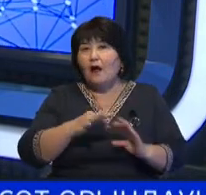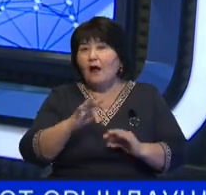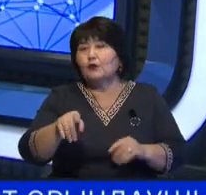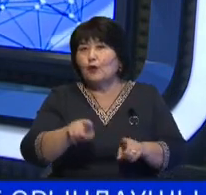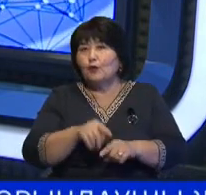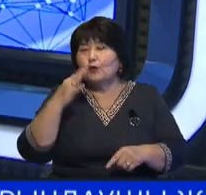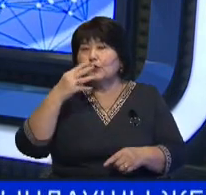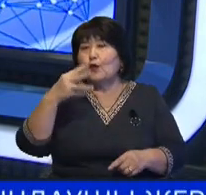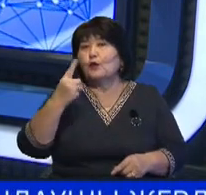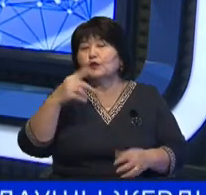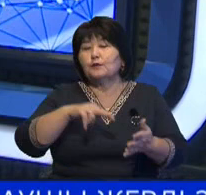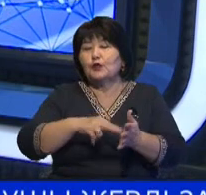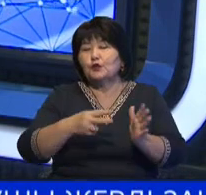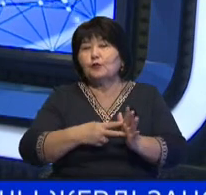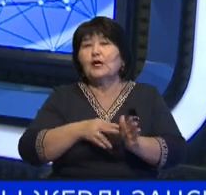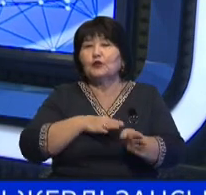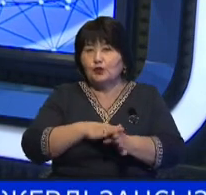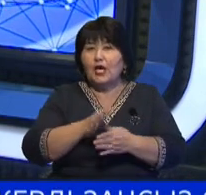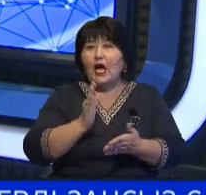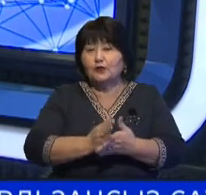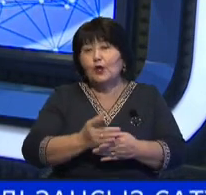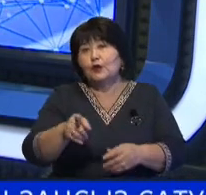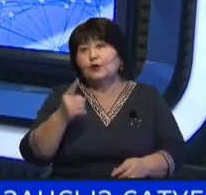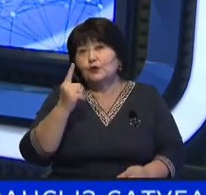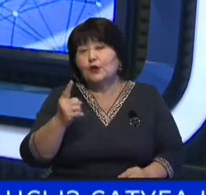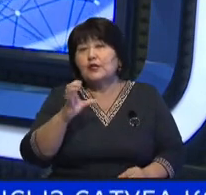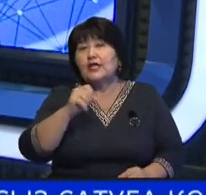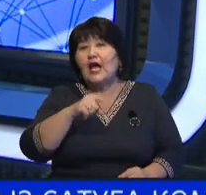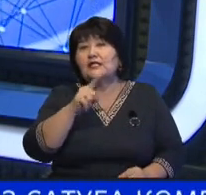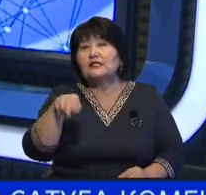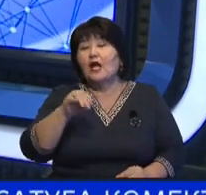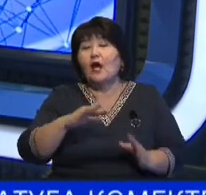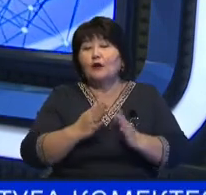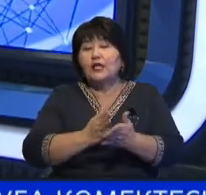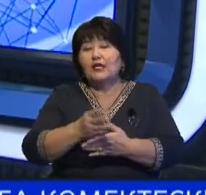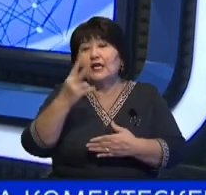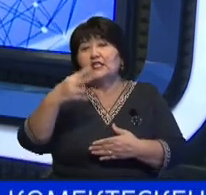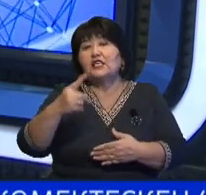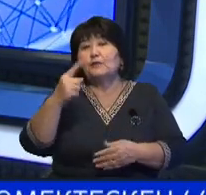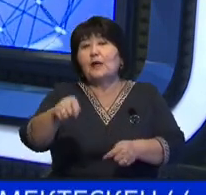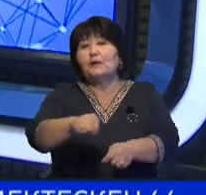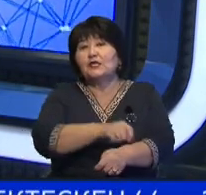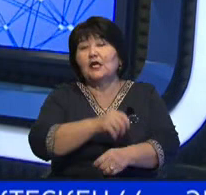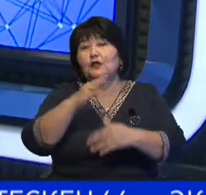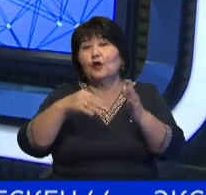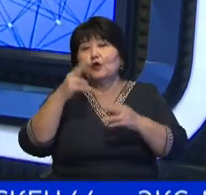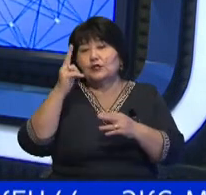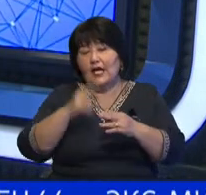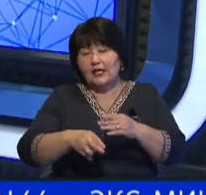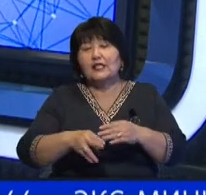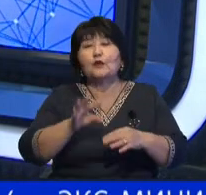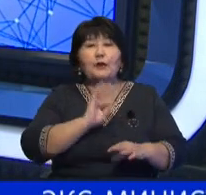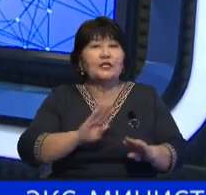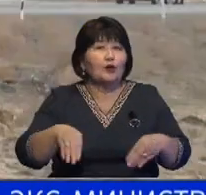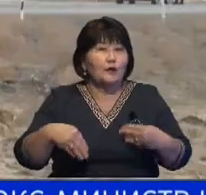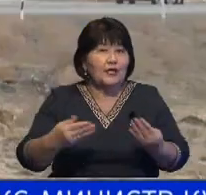осы мақсатта 31 жоба жүзеге асырылуда. Соның бірі Сазды ауылына кіреберістегі 21 шақырым жолдың құрылысы аяқталып, пайдалануға берілді.